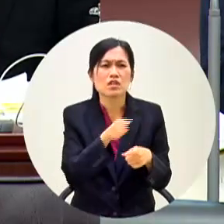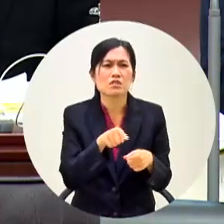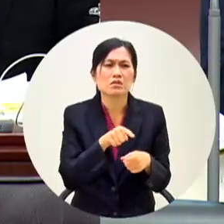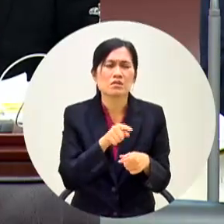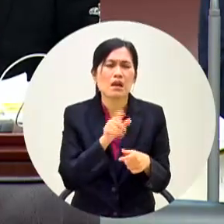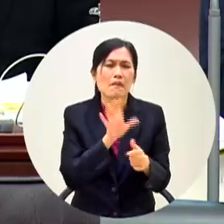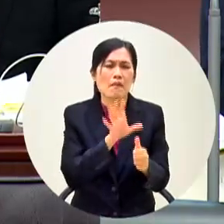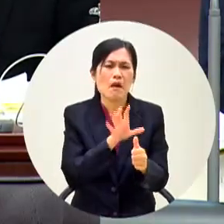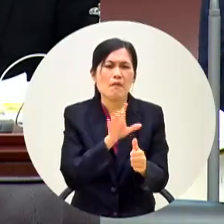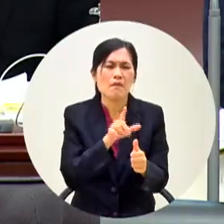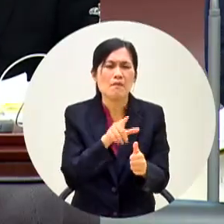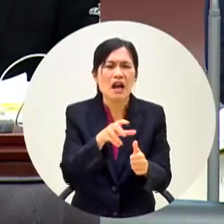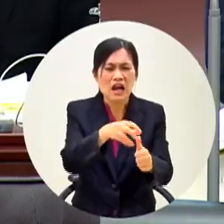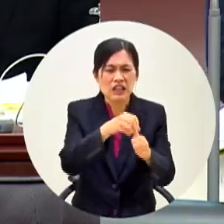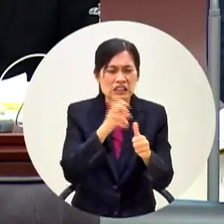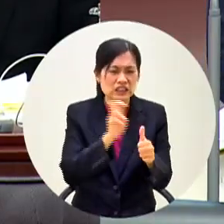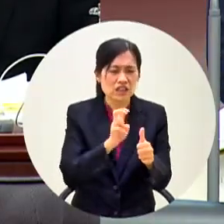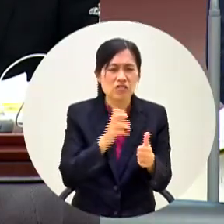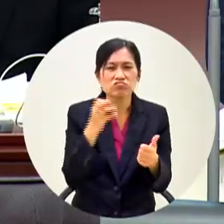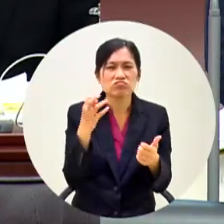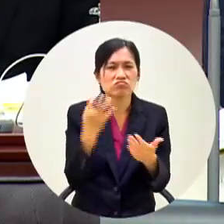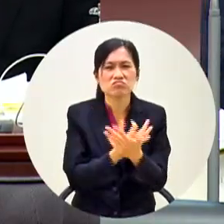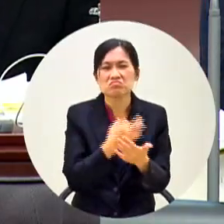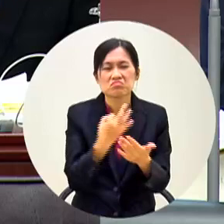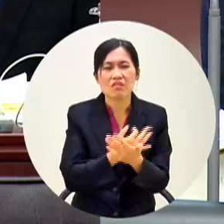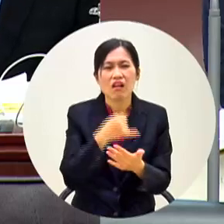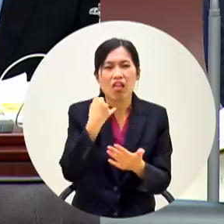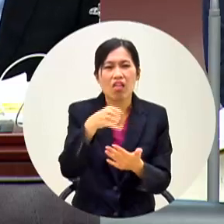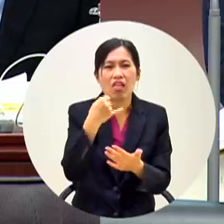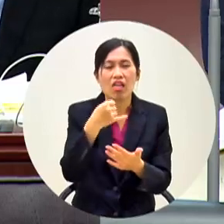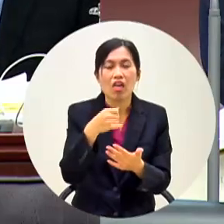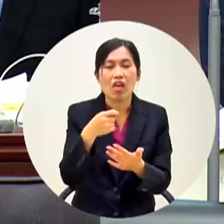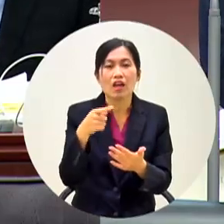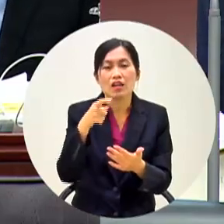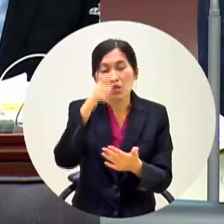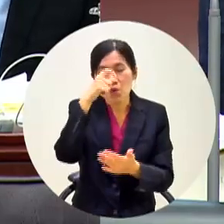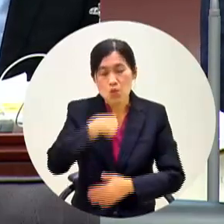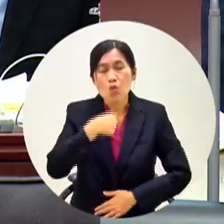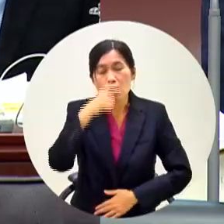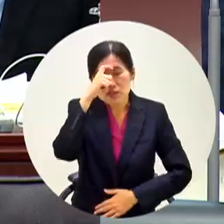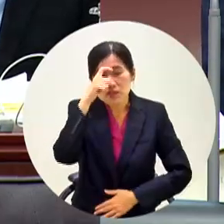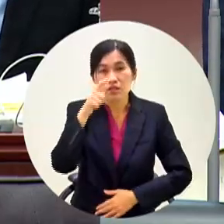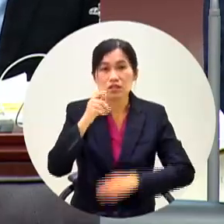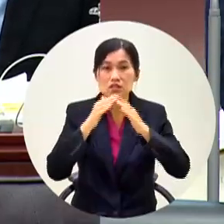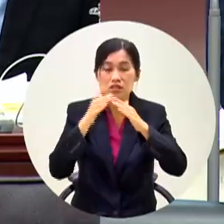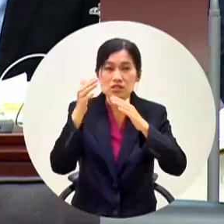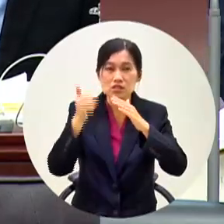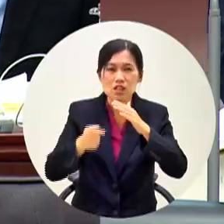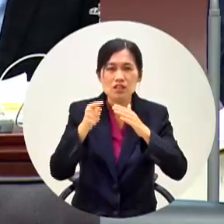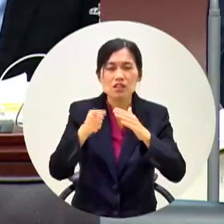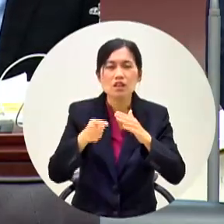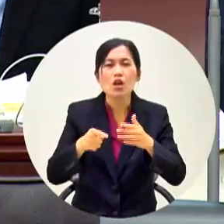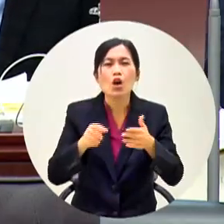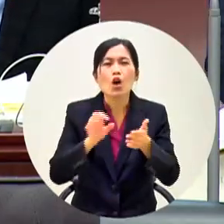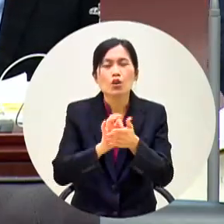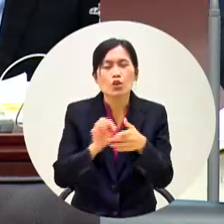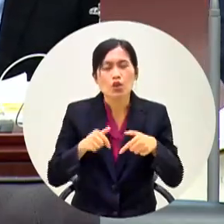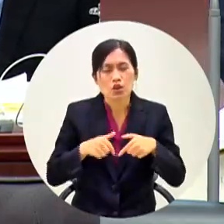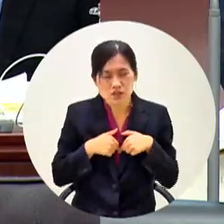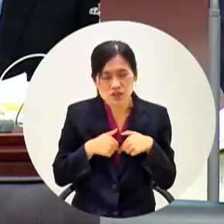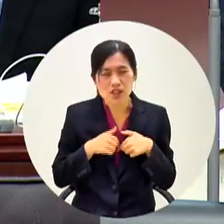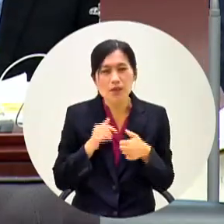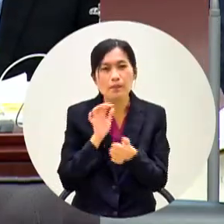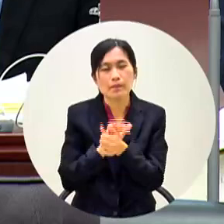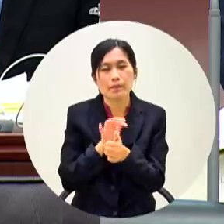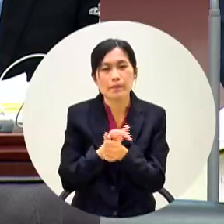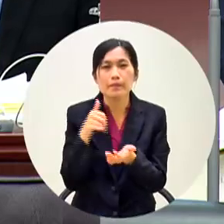安置的不够好。那所以呢，在这个区块里头，我也希望呢，市长能够多用心，在这些弱势的这些